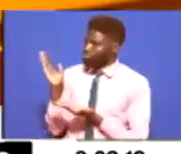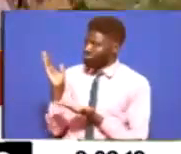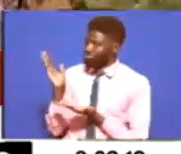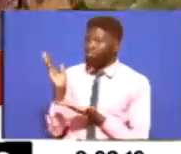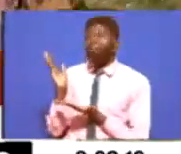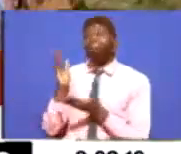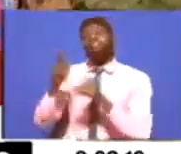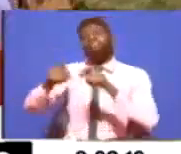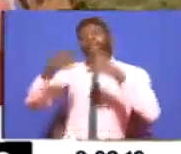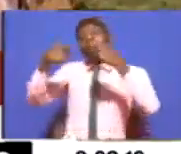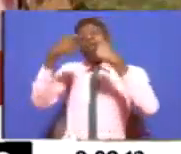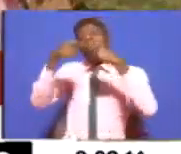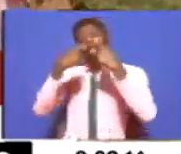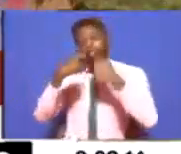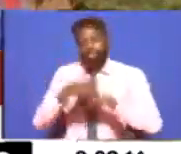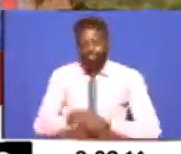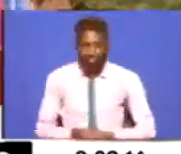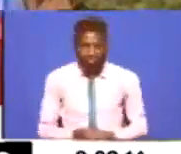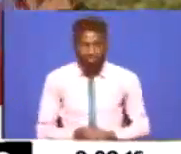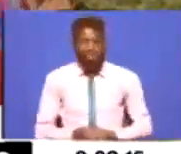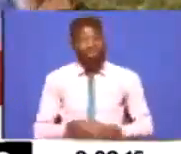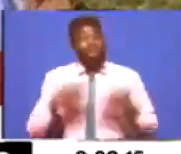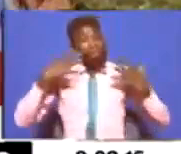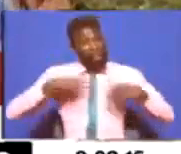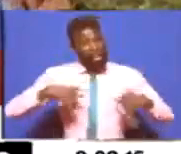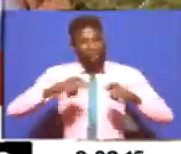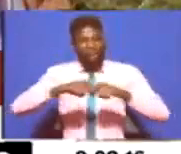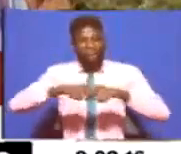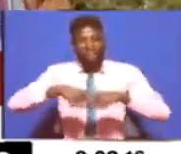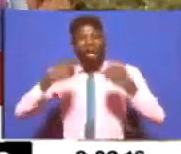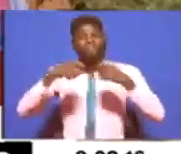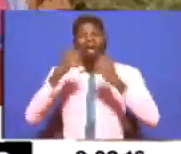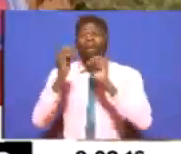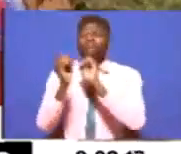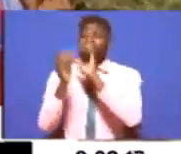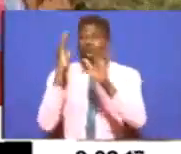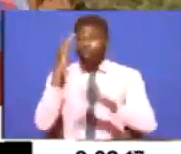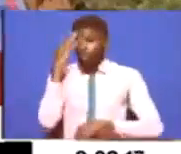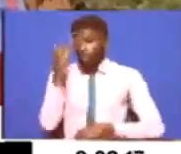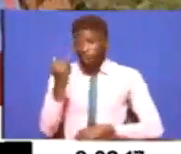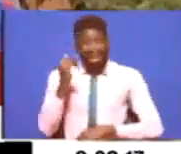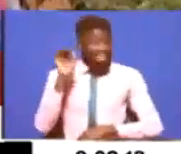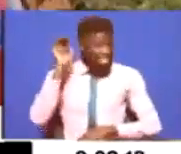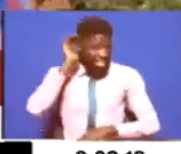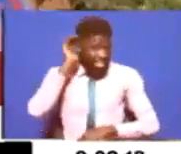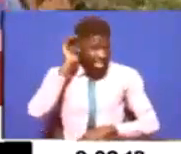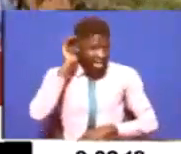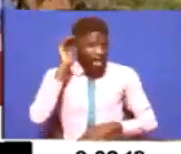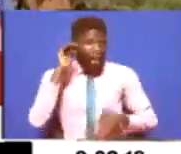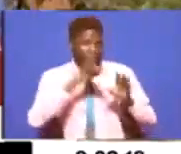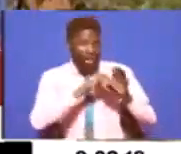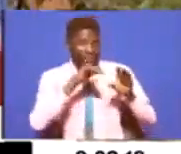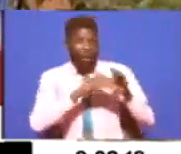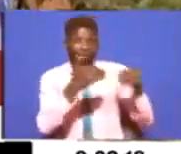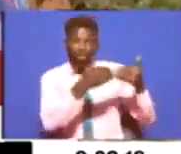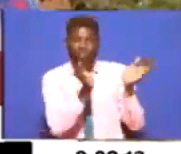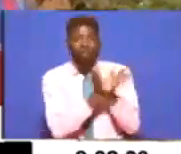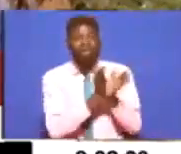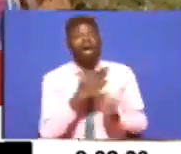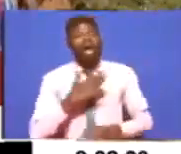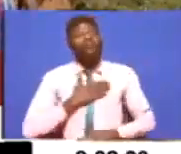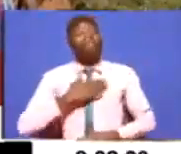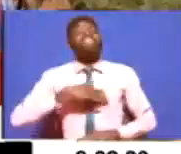it. Watu walivunja ile basi sababu wanasikia bado mtu wetu ameoa na bado watu wanapigana kule Lomelo na Kapedo. So sisi kama watu wa